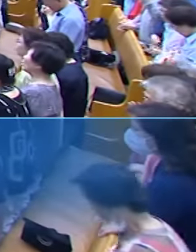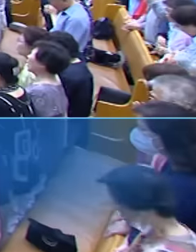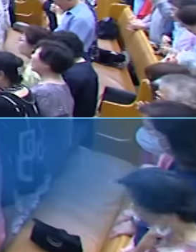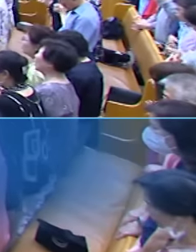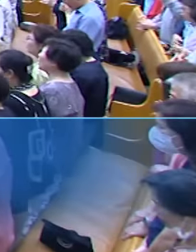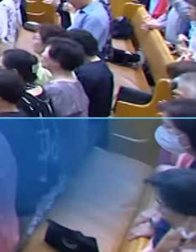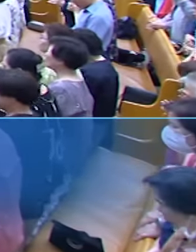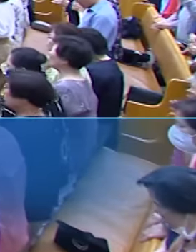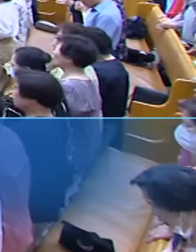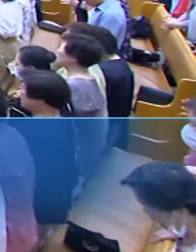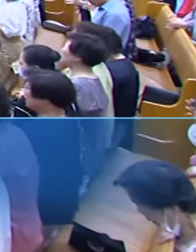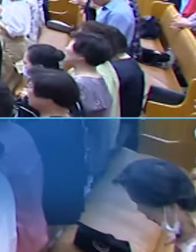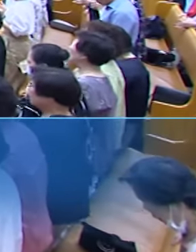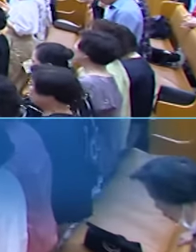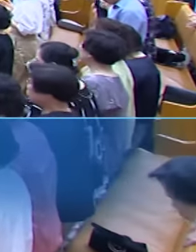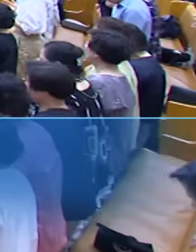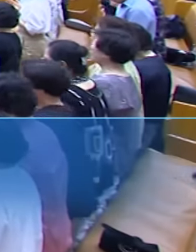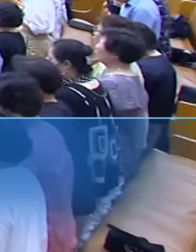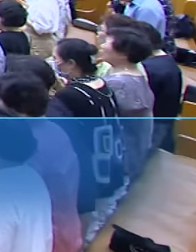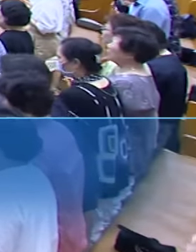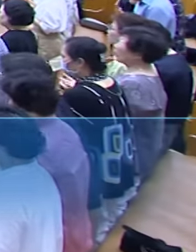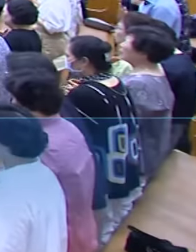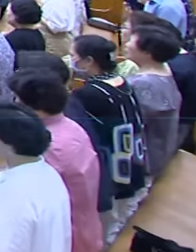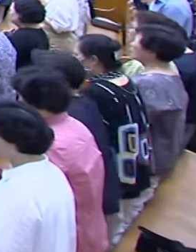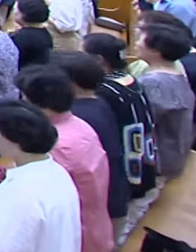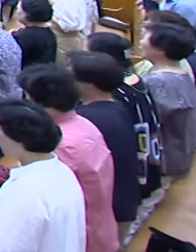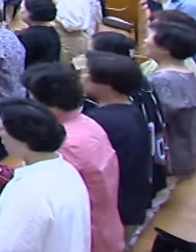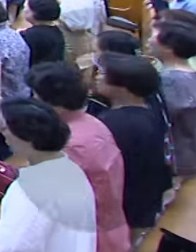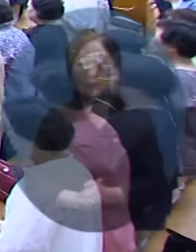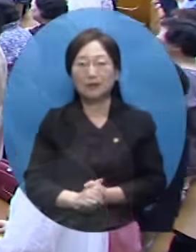예수님 예수님 예수님